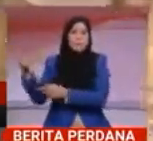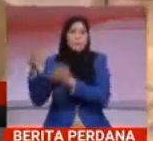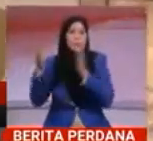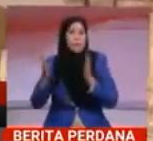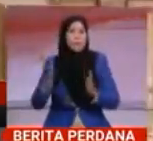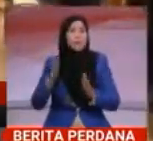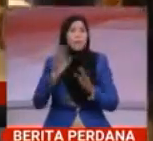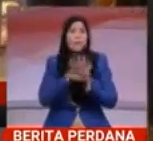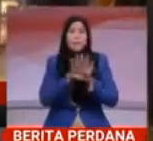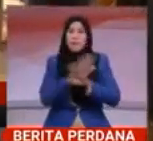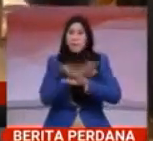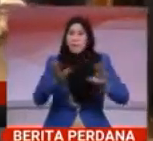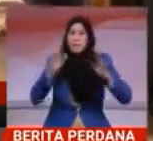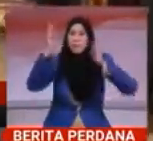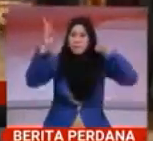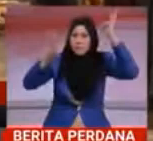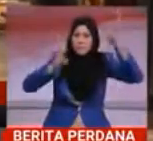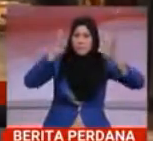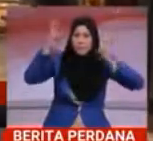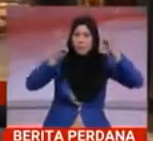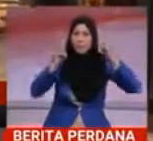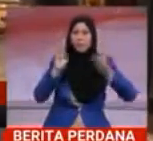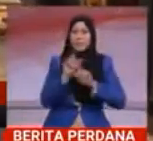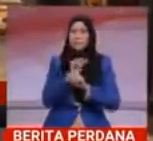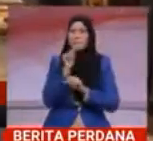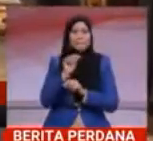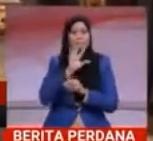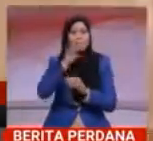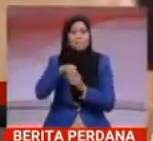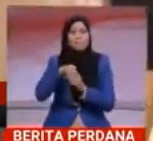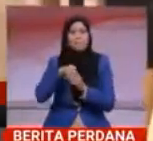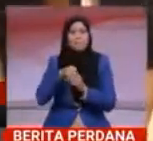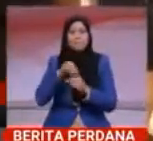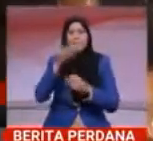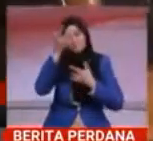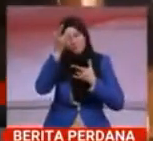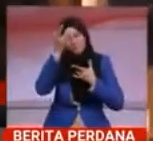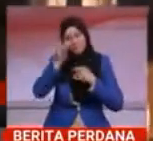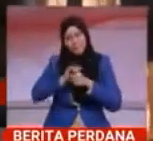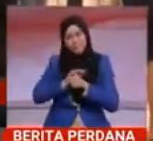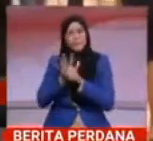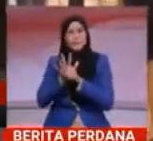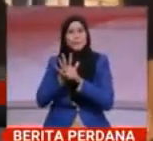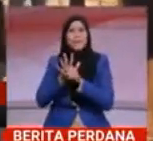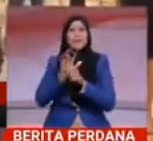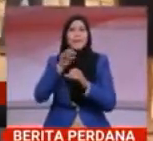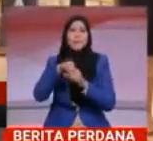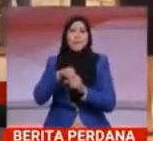ramai diminta tidak bimbang kerana ia tidak melibatkan jangkitan awam.